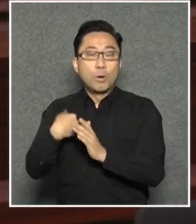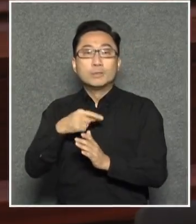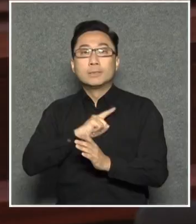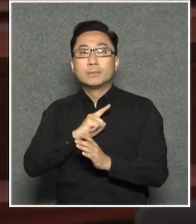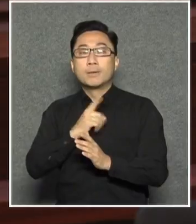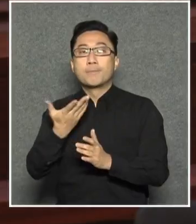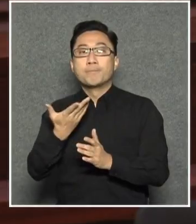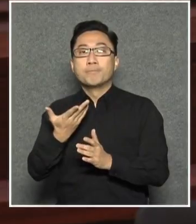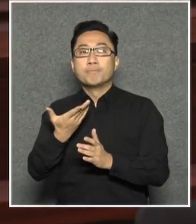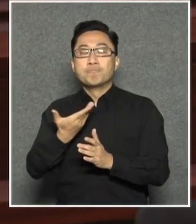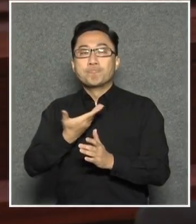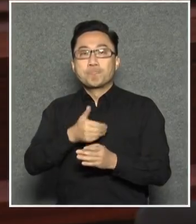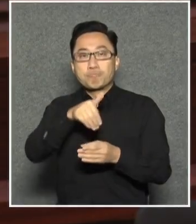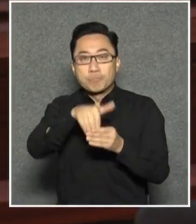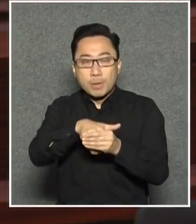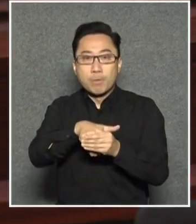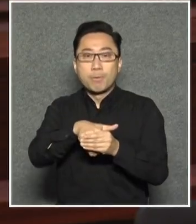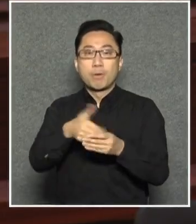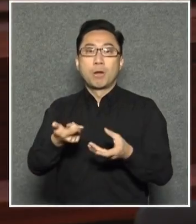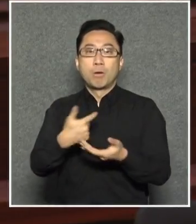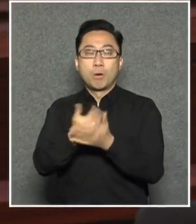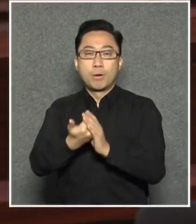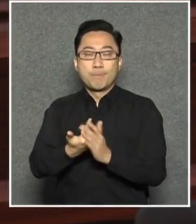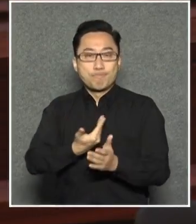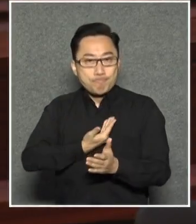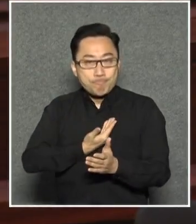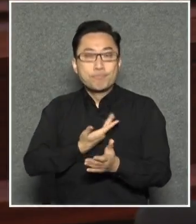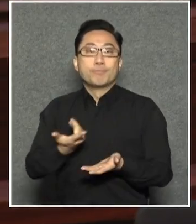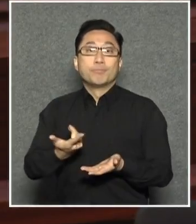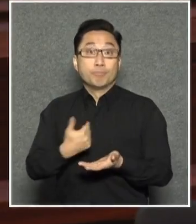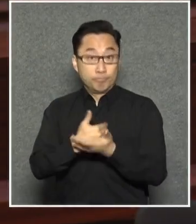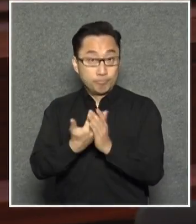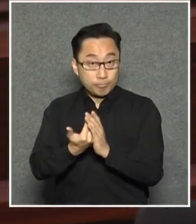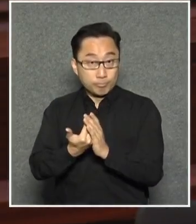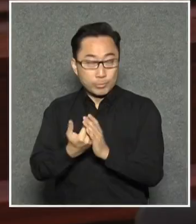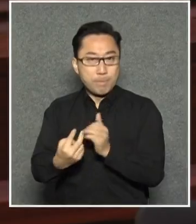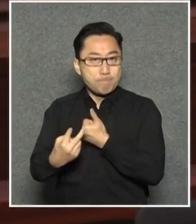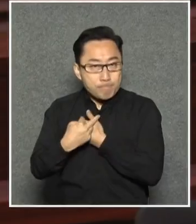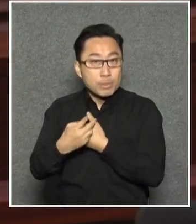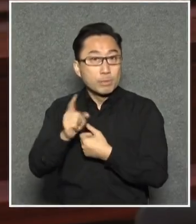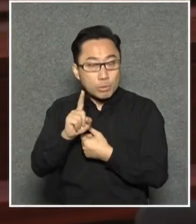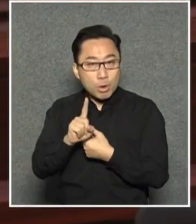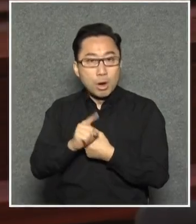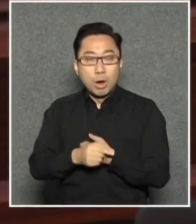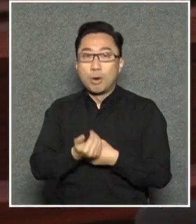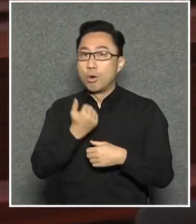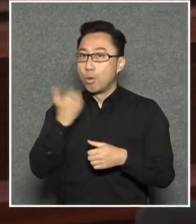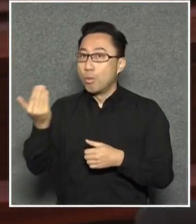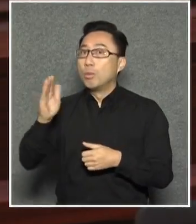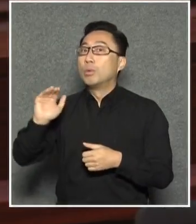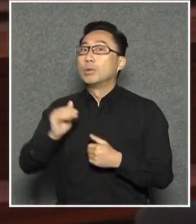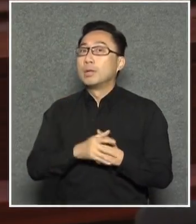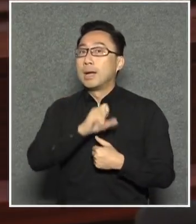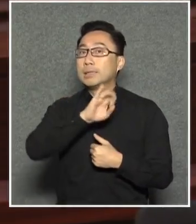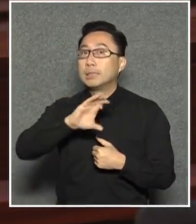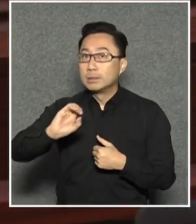去作出咩提名，甚至係選舉都好咧，或者係投票都好咧，係可以向廉政公署作出舉報嘅。廉政